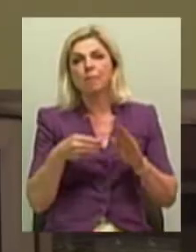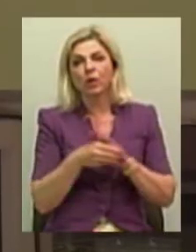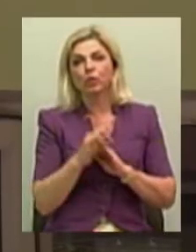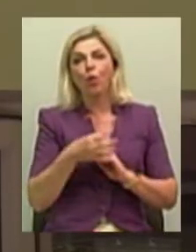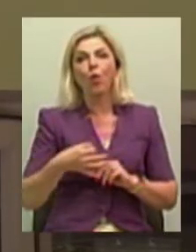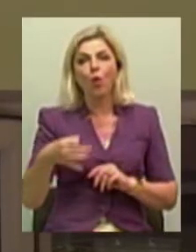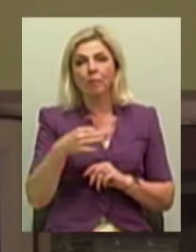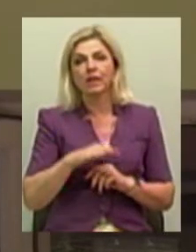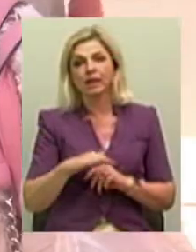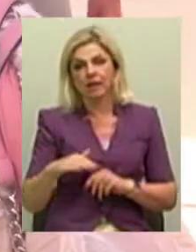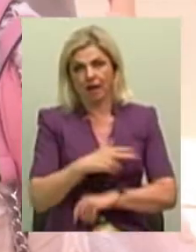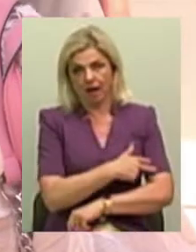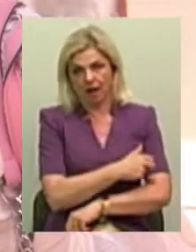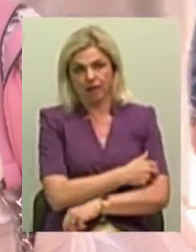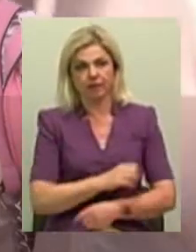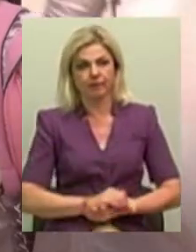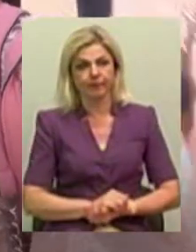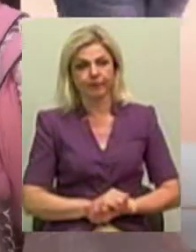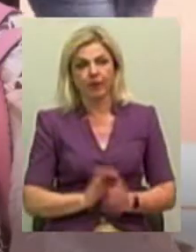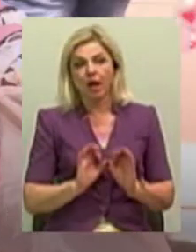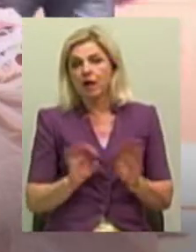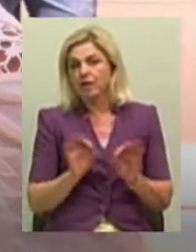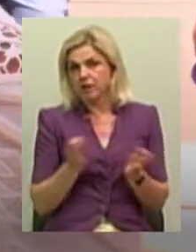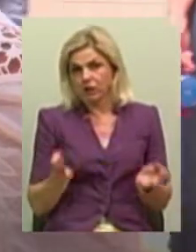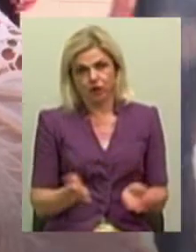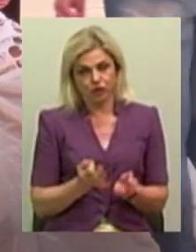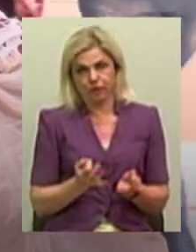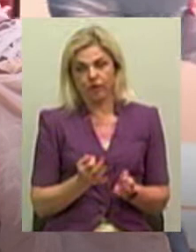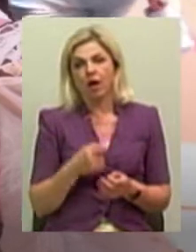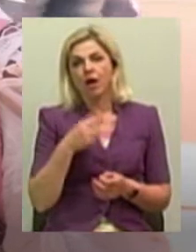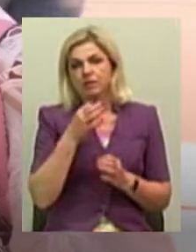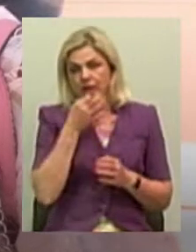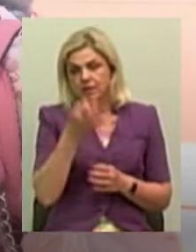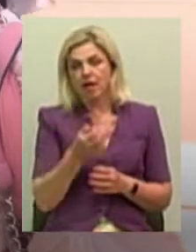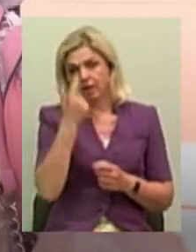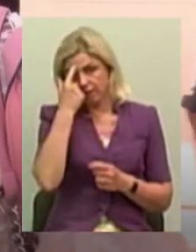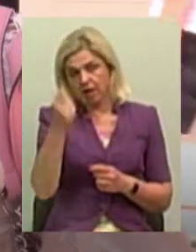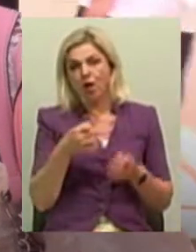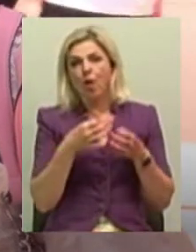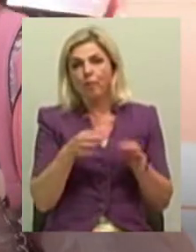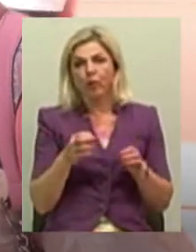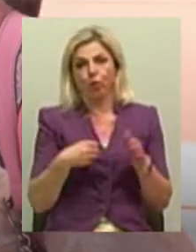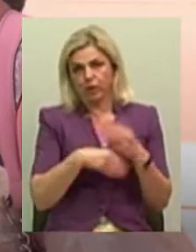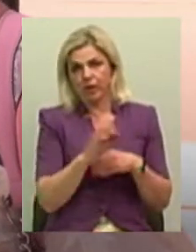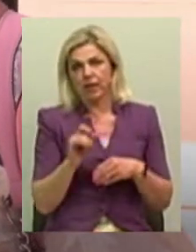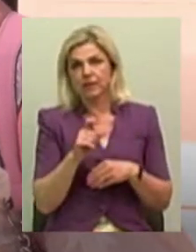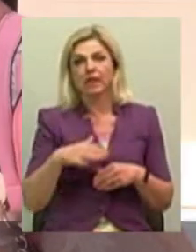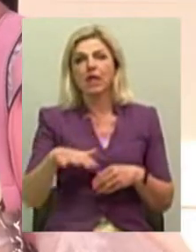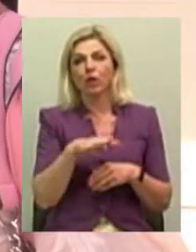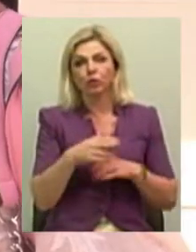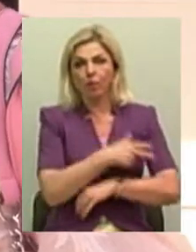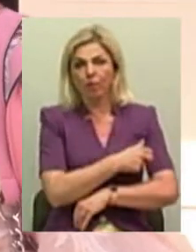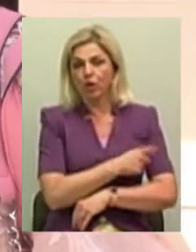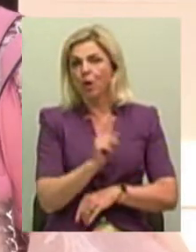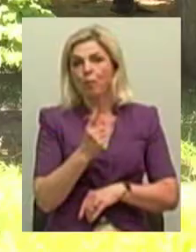обласної дитячої лікарні. Розповідати нічого. Сказали звільнити територію лікарні, тому що нібито замінували